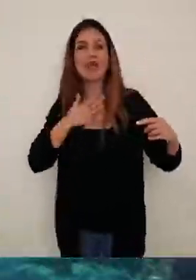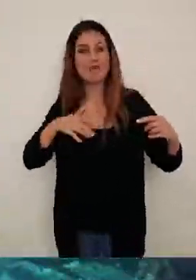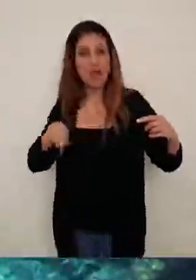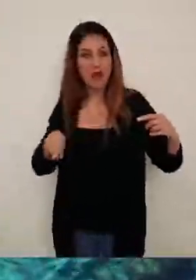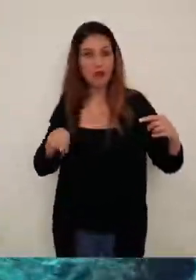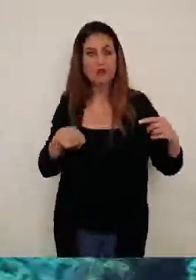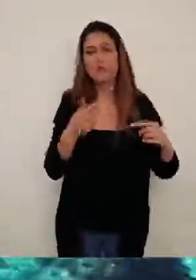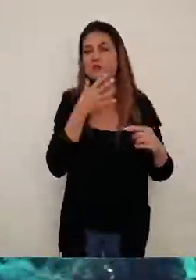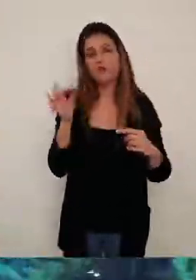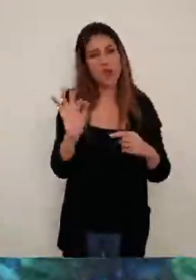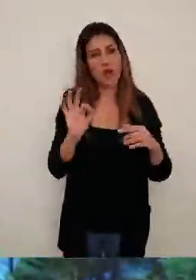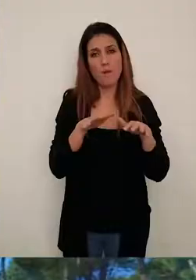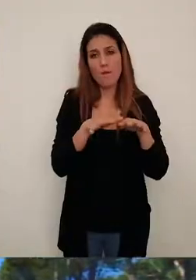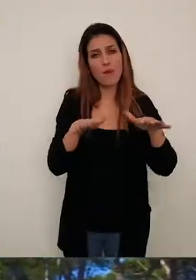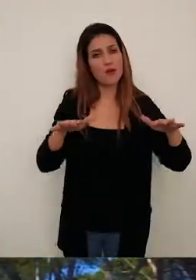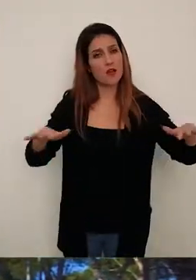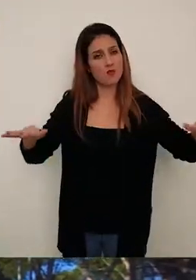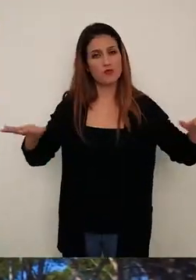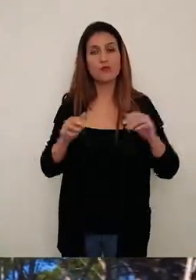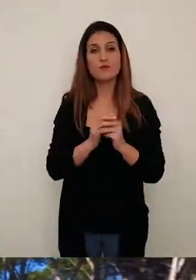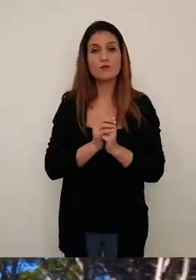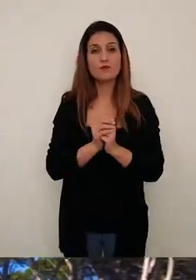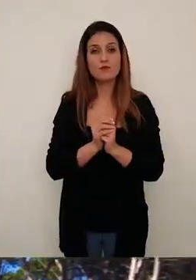indubbia bellezza paesaggistica.